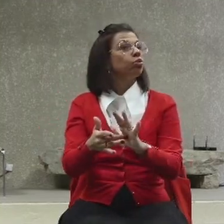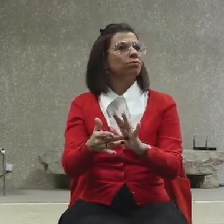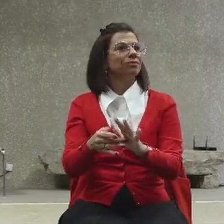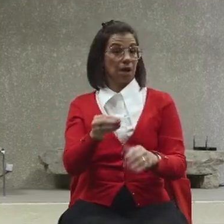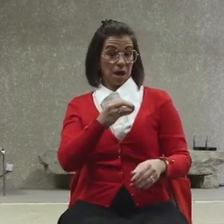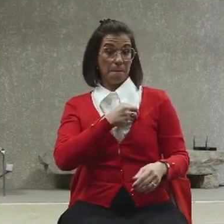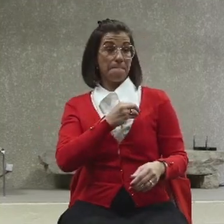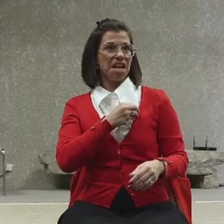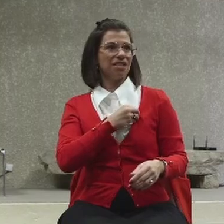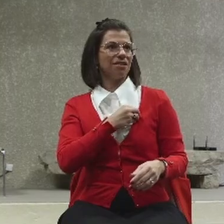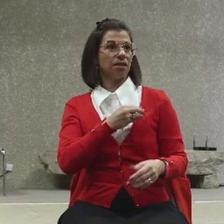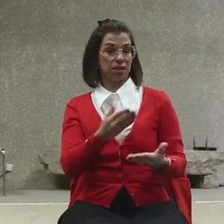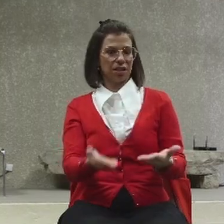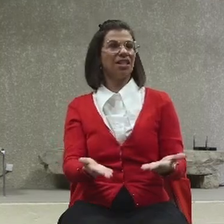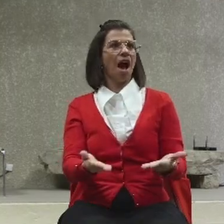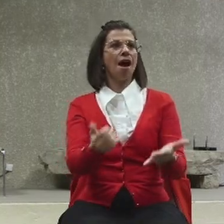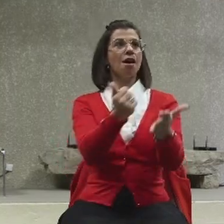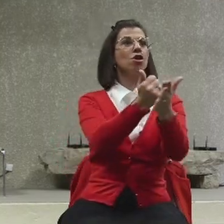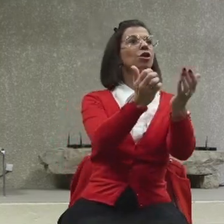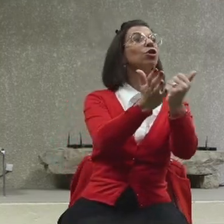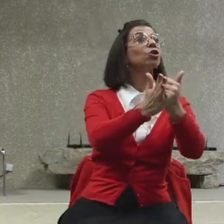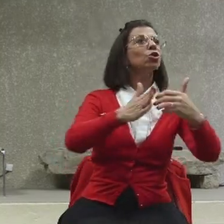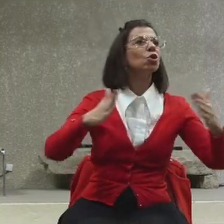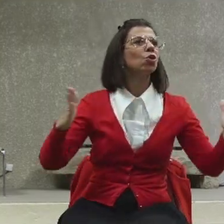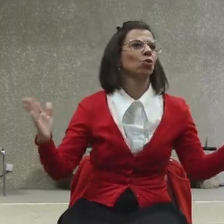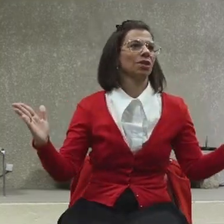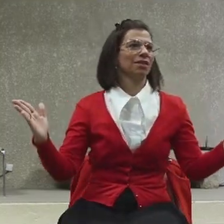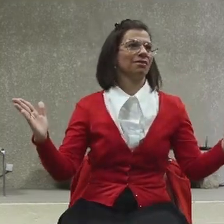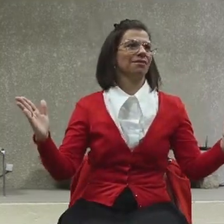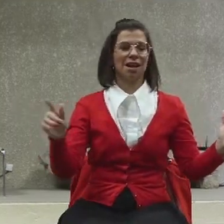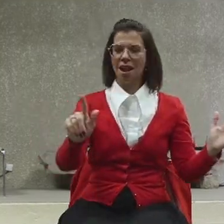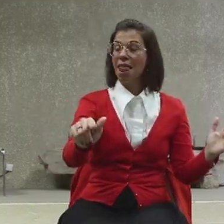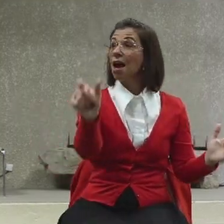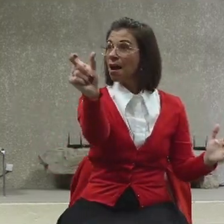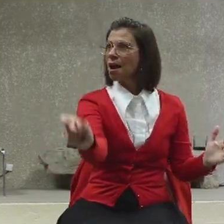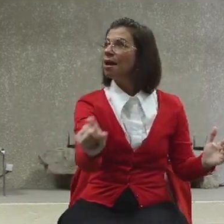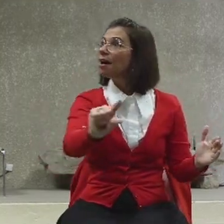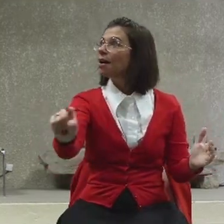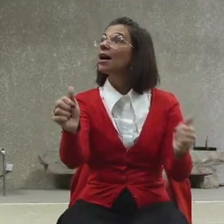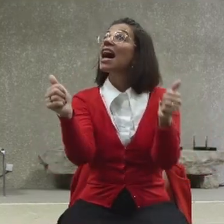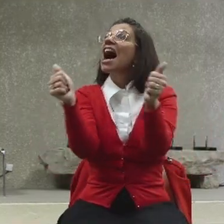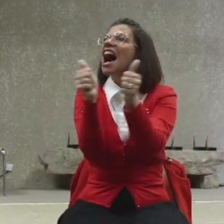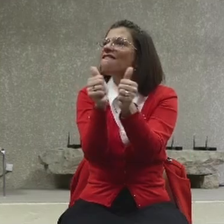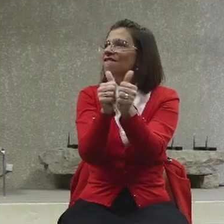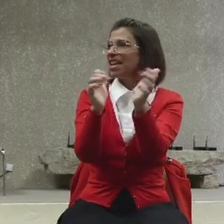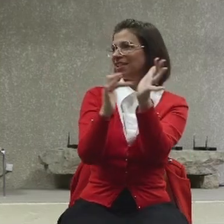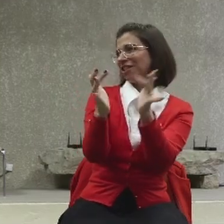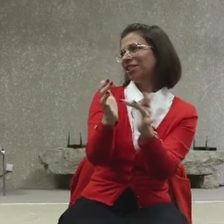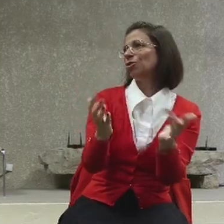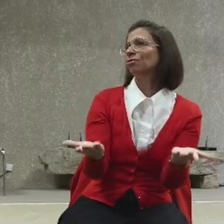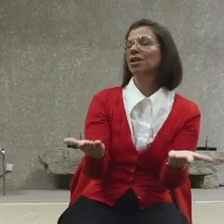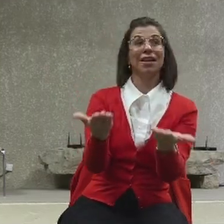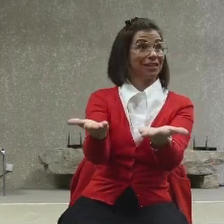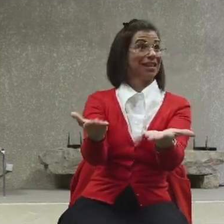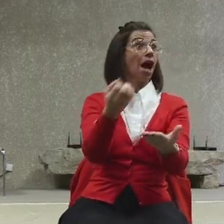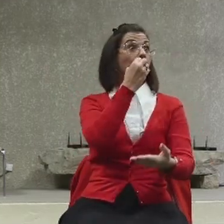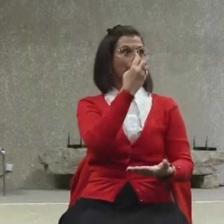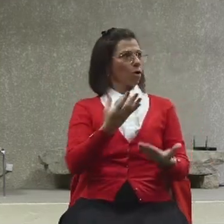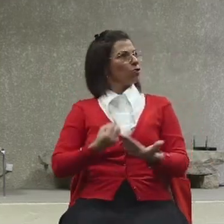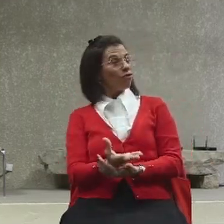connaître Jésus. Peut-être rebelle, colérique. C'est ce qui caractérisait peut-être votre